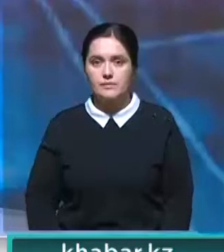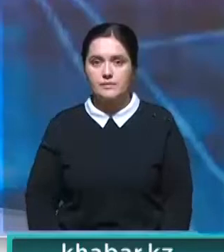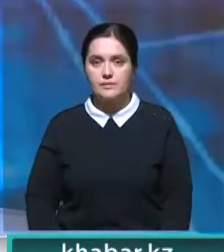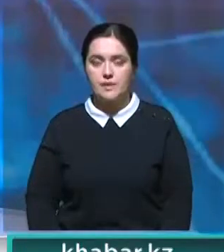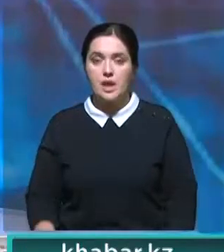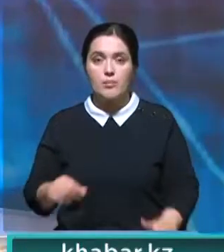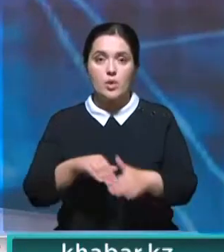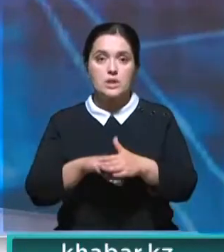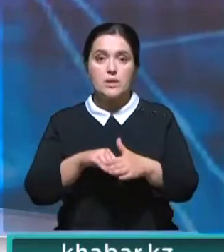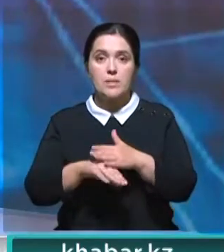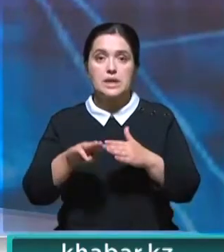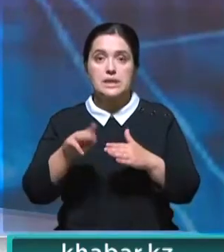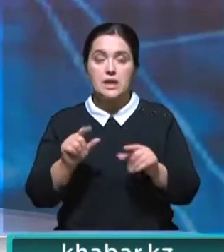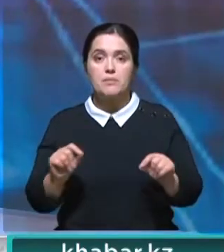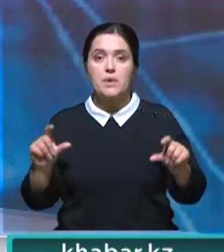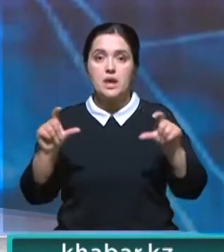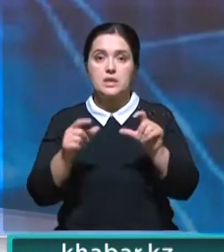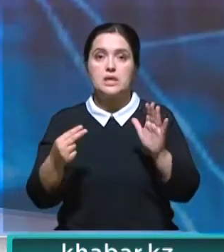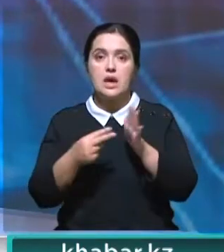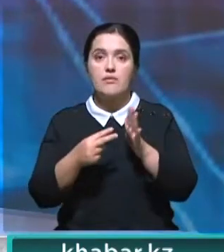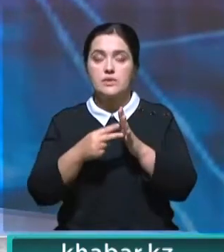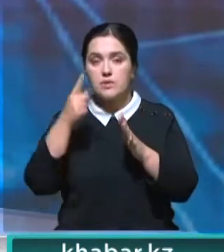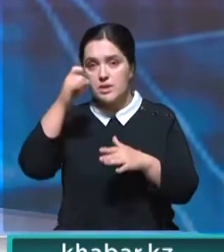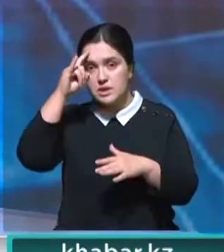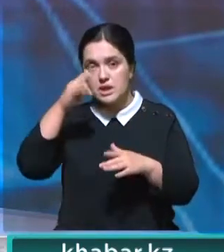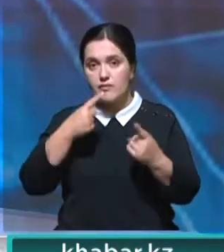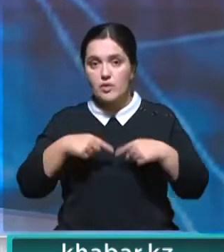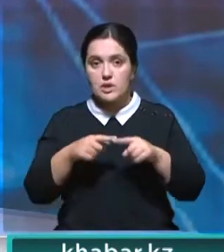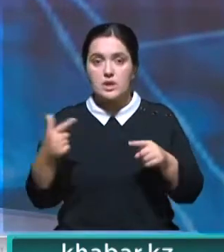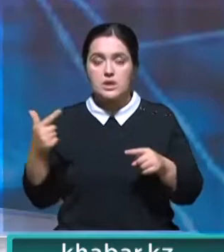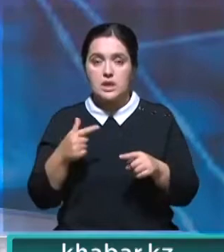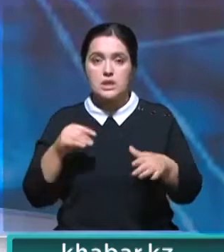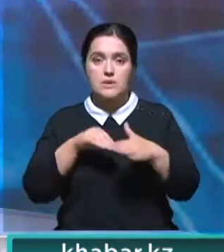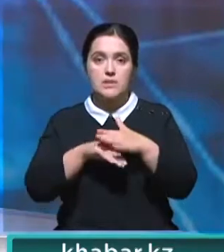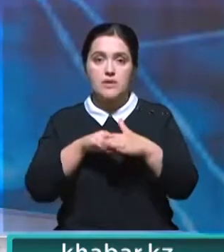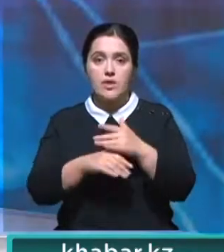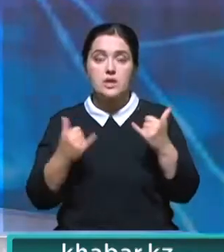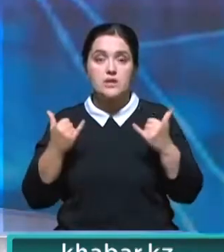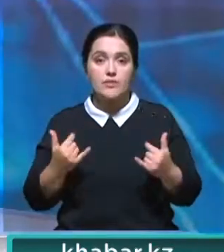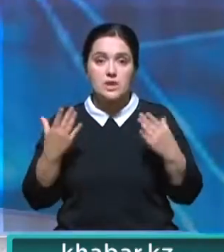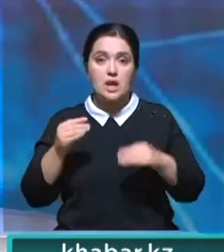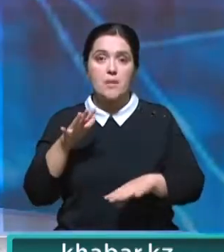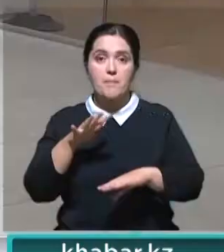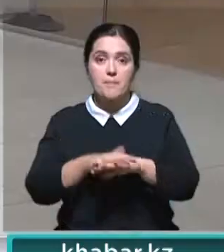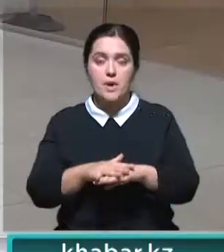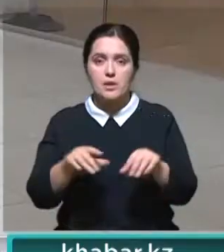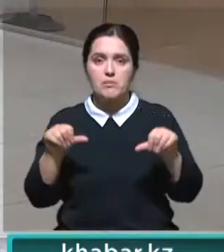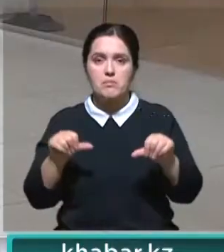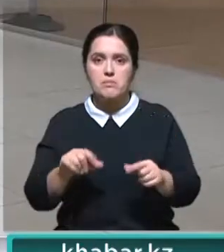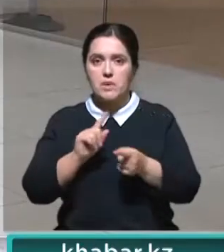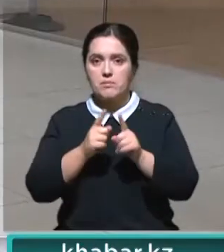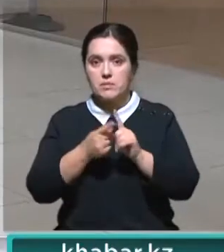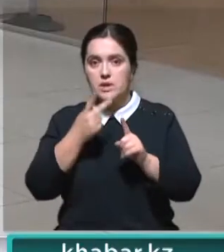по депозитам в тенге а повысили максимальные ставки об этом сообщили в казахстанском фонды гарантирования депозитов сегодняшнего дня банки